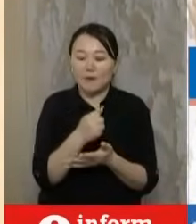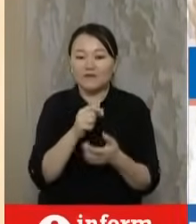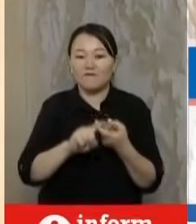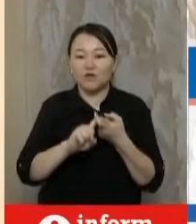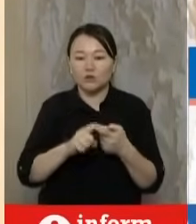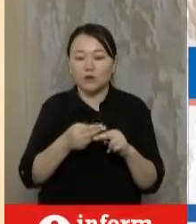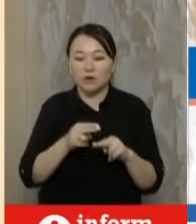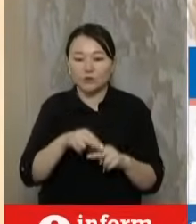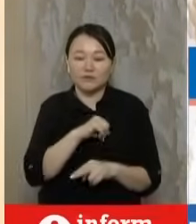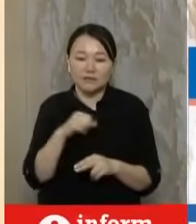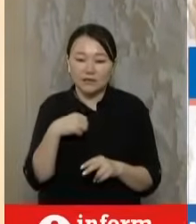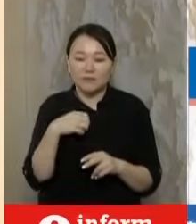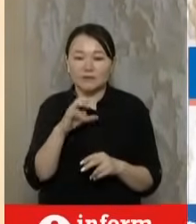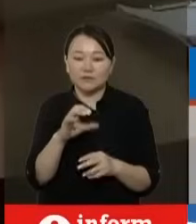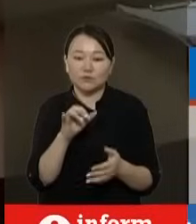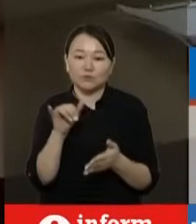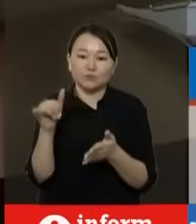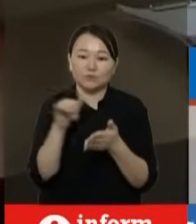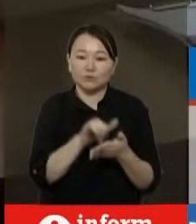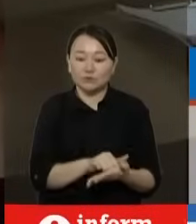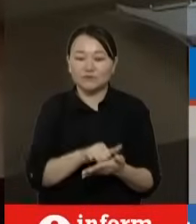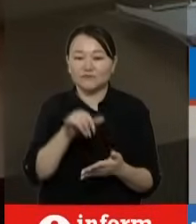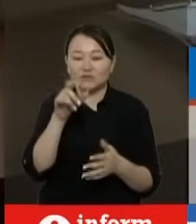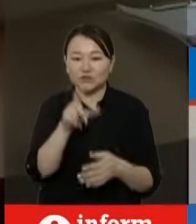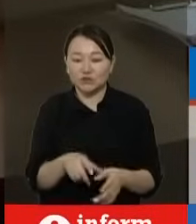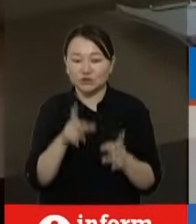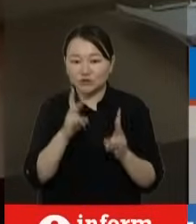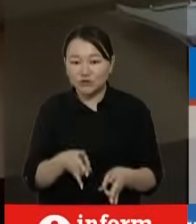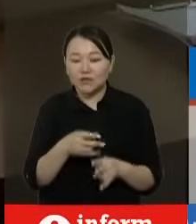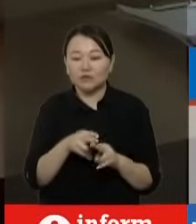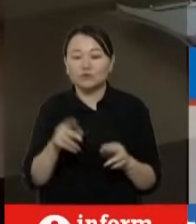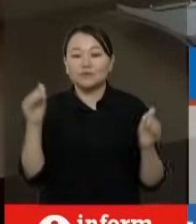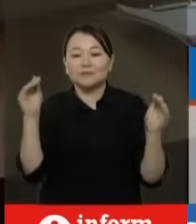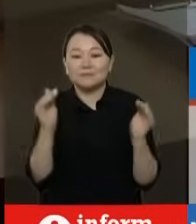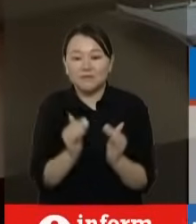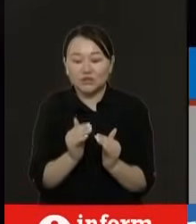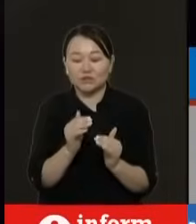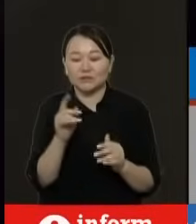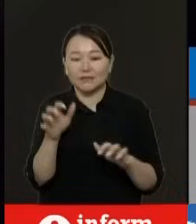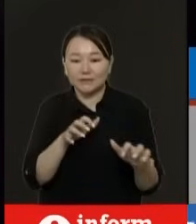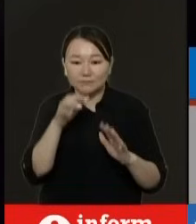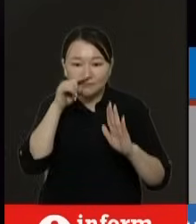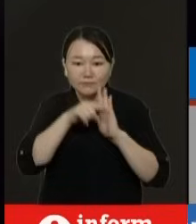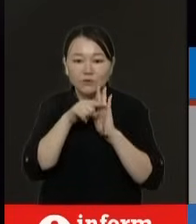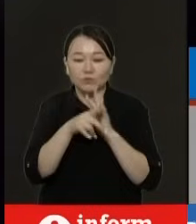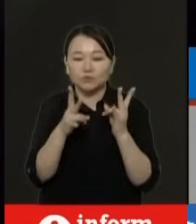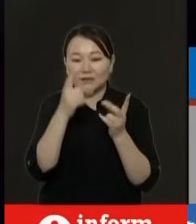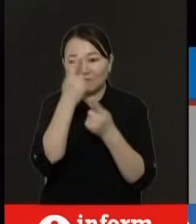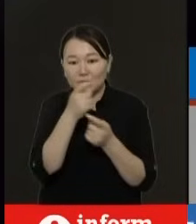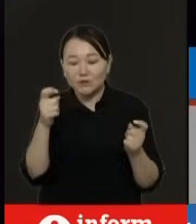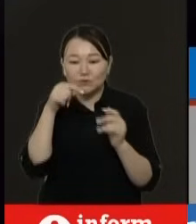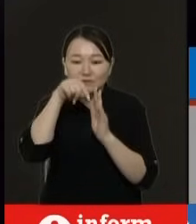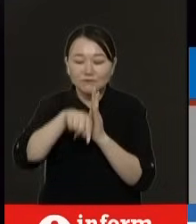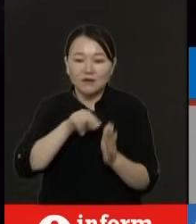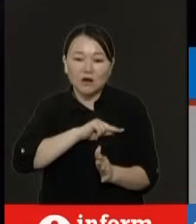сам похитит данные с устройства жертвы. Эксперты говорят, чтобы снизить количество киберпреступлений, нужна информационная работа со